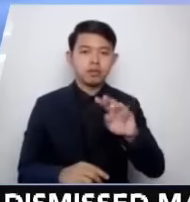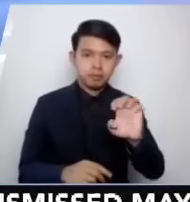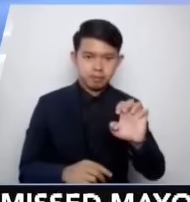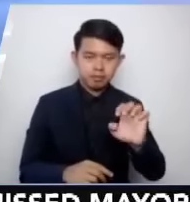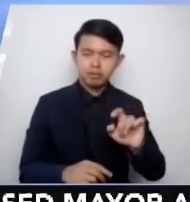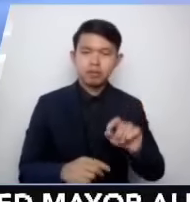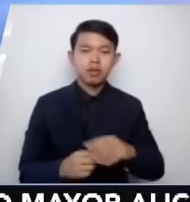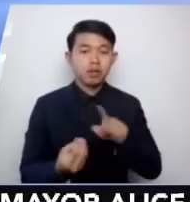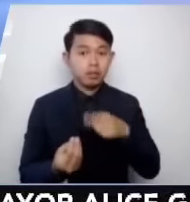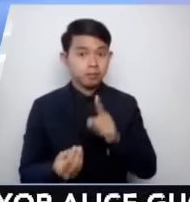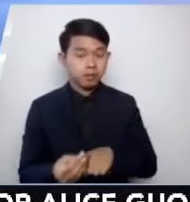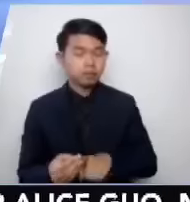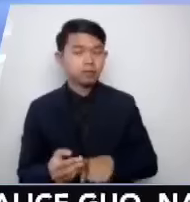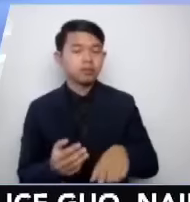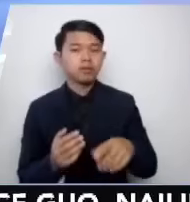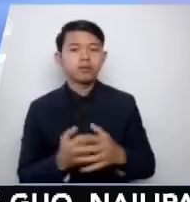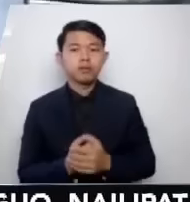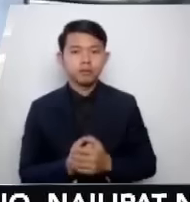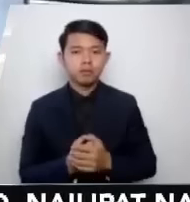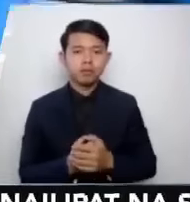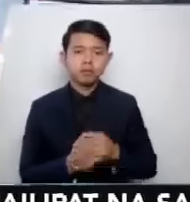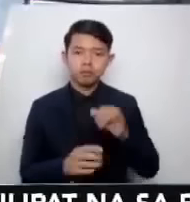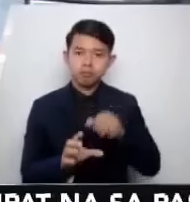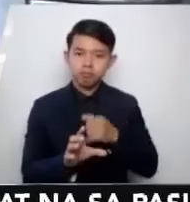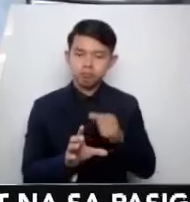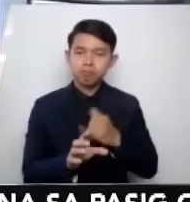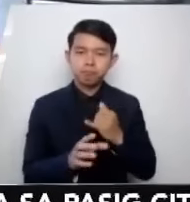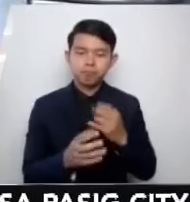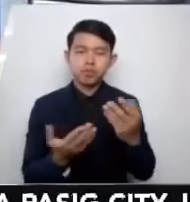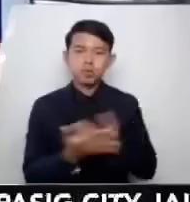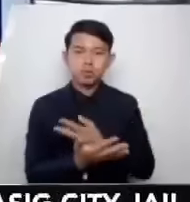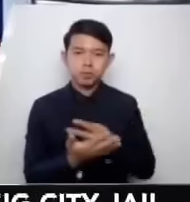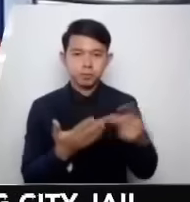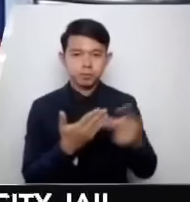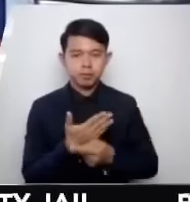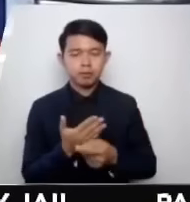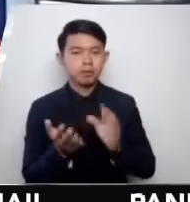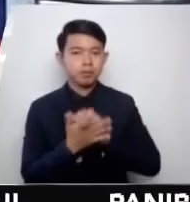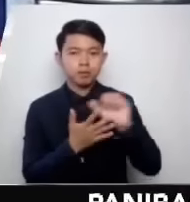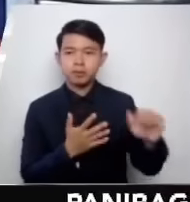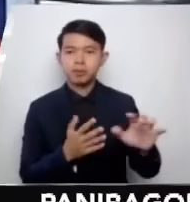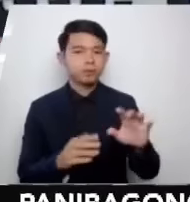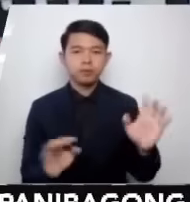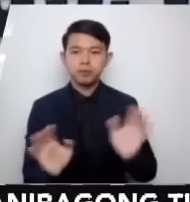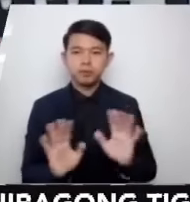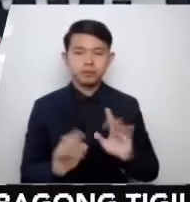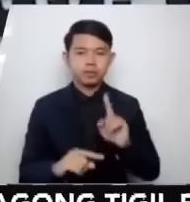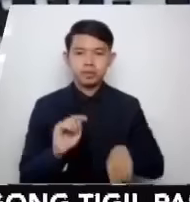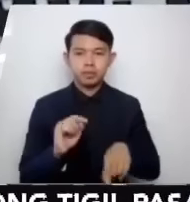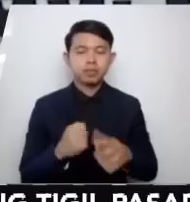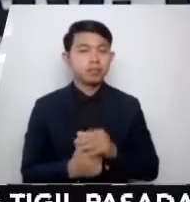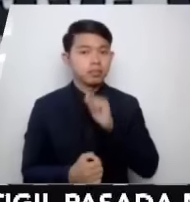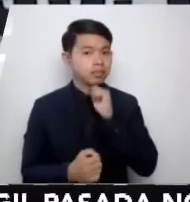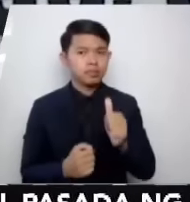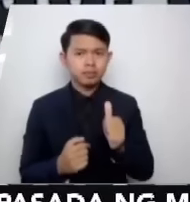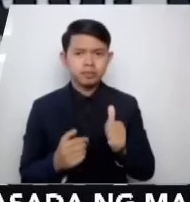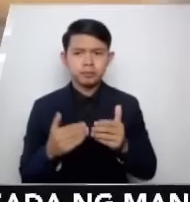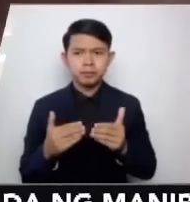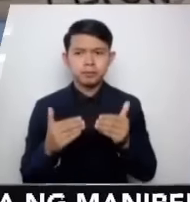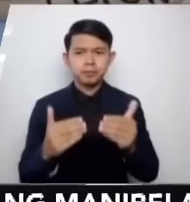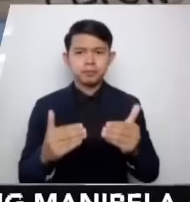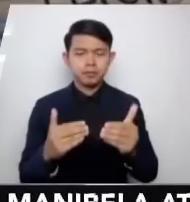Transportation Modernization Program. Sa press conference sa Malacanang, kanina sinabi niyang hindi nilang hahayaang i-derail ng dalawang grupo